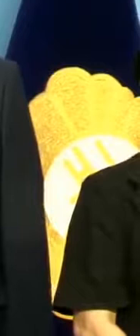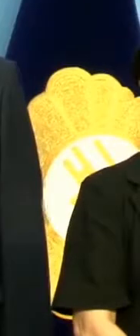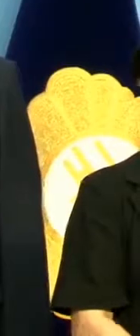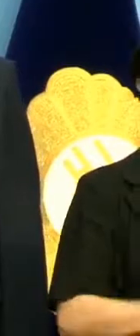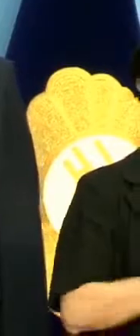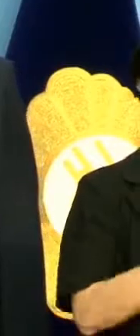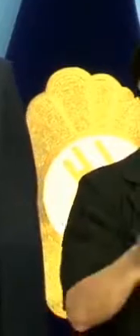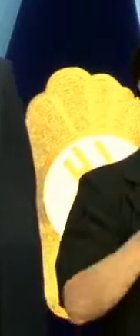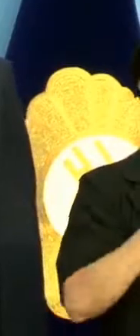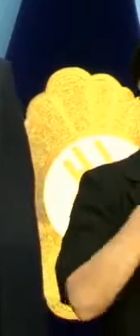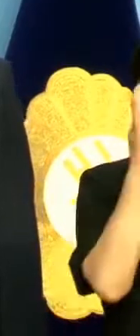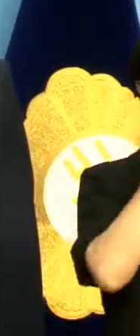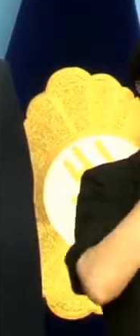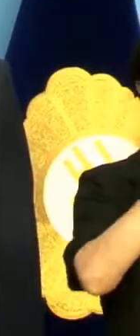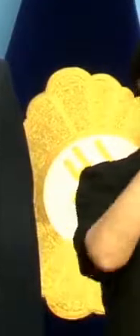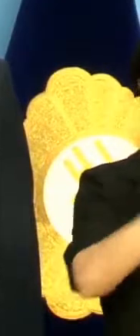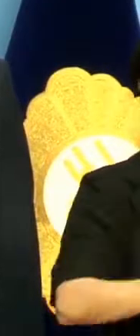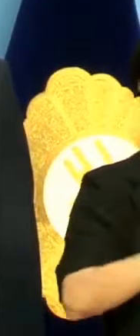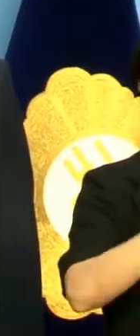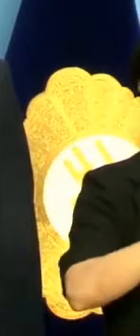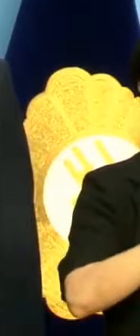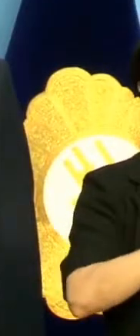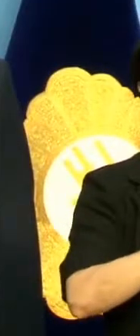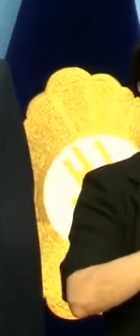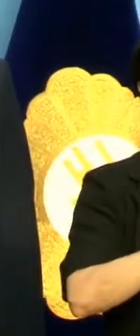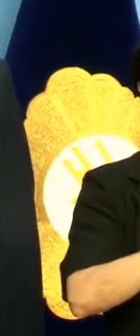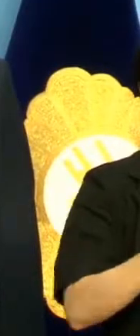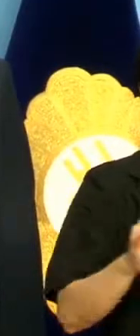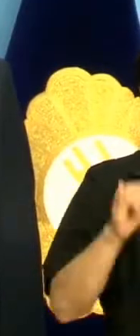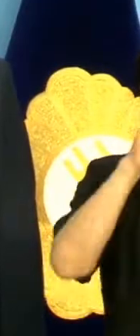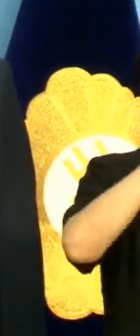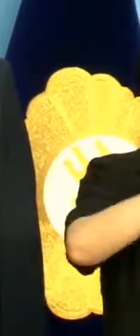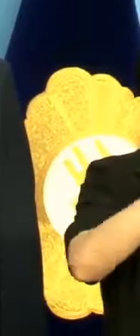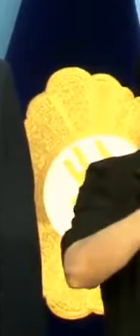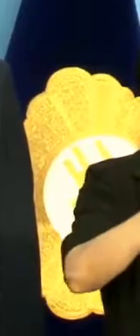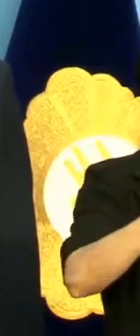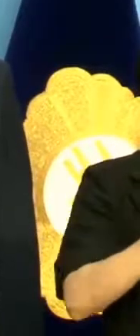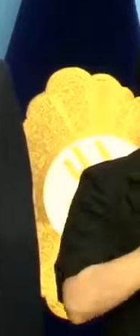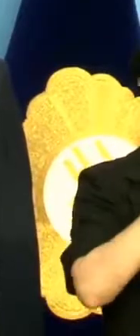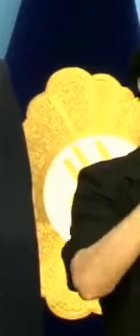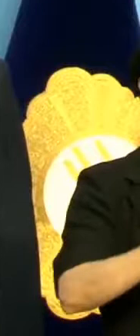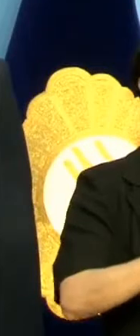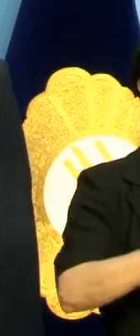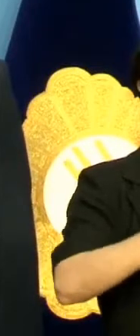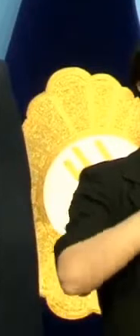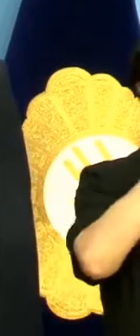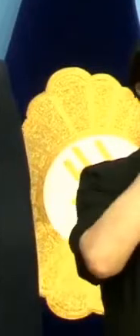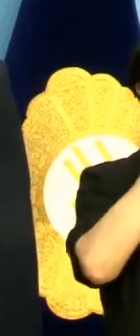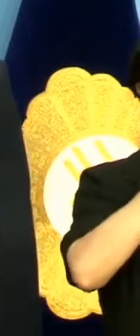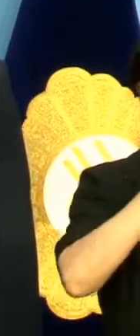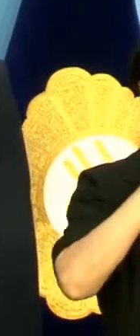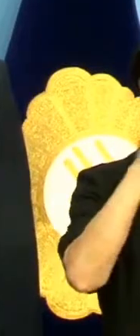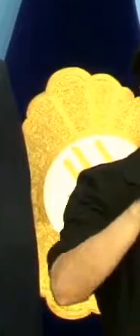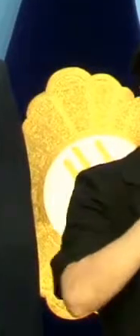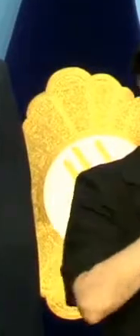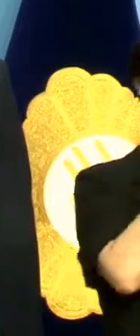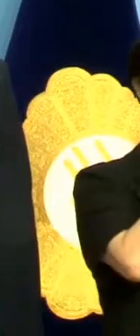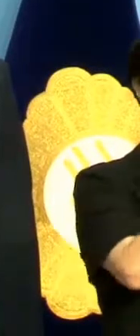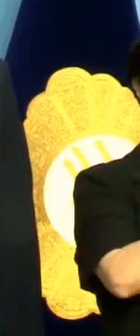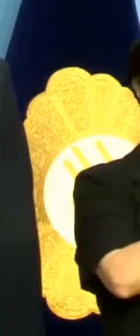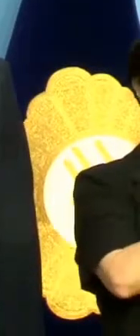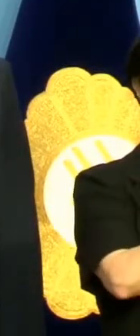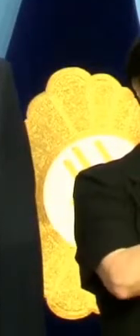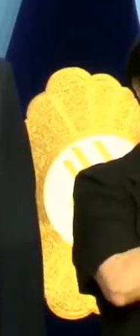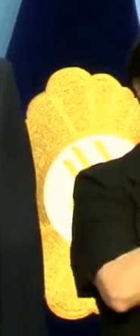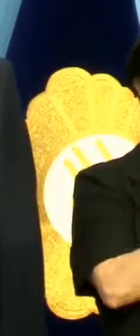기타 수사 의뢰한 상황은 태국내 이스타항공 총판 사건을 태국 회사의 부 의 하면서 타이 스타즈